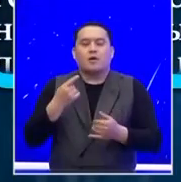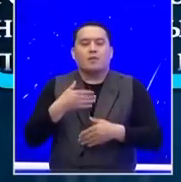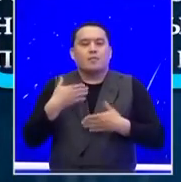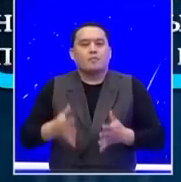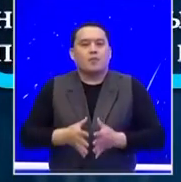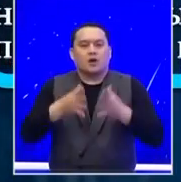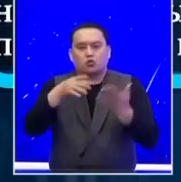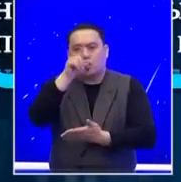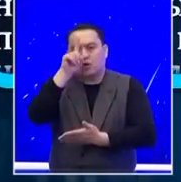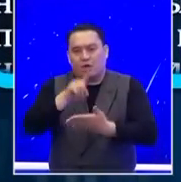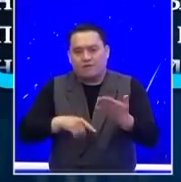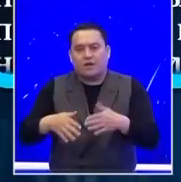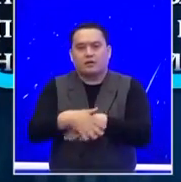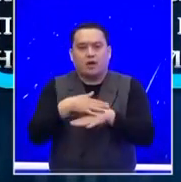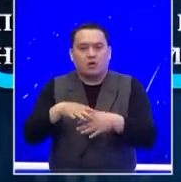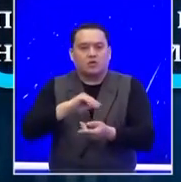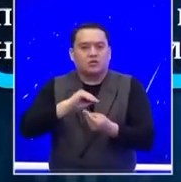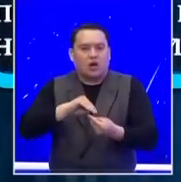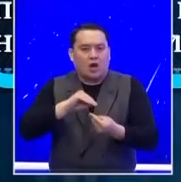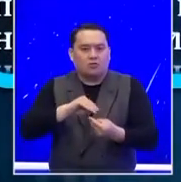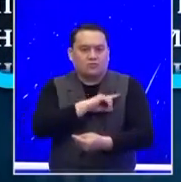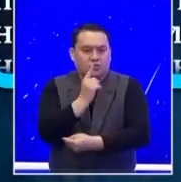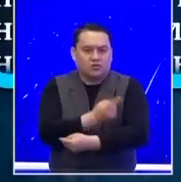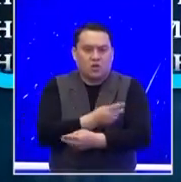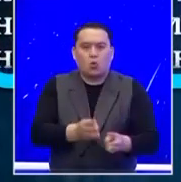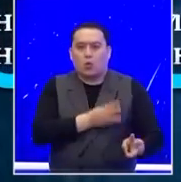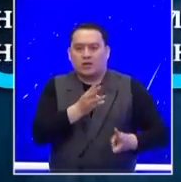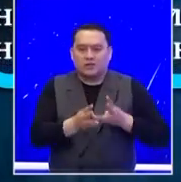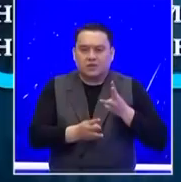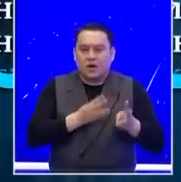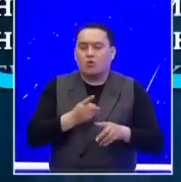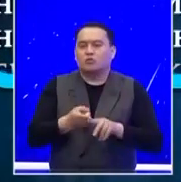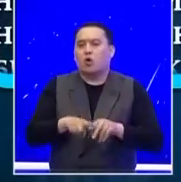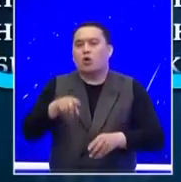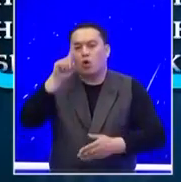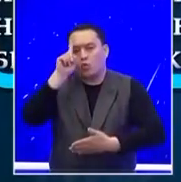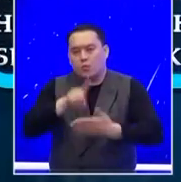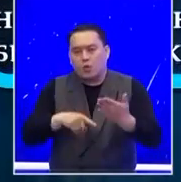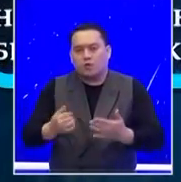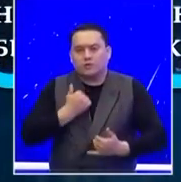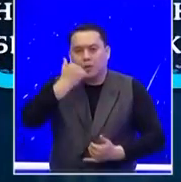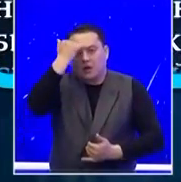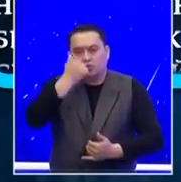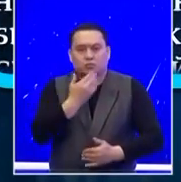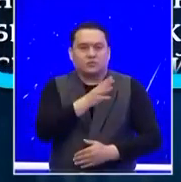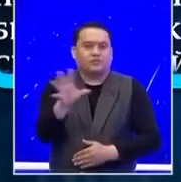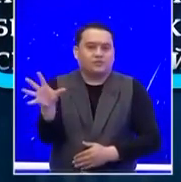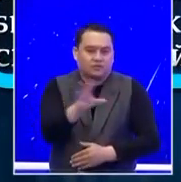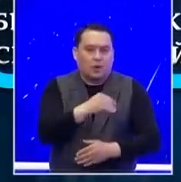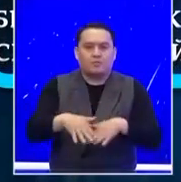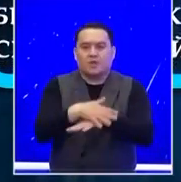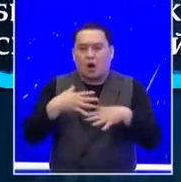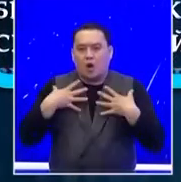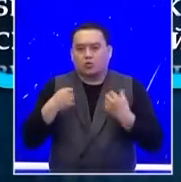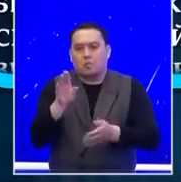мне большое доверие. Оно неизменно придавало мне силу и энергию. Я глубоко признателен всем вам за это. Здоровье нации